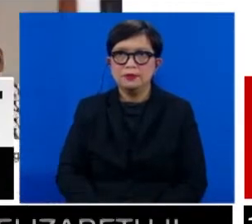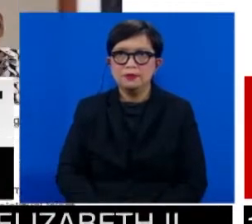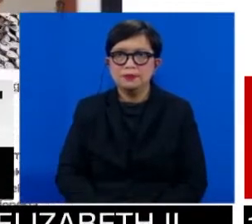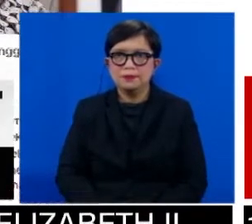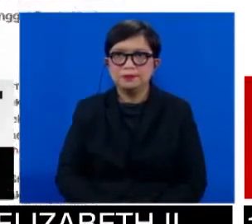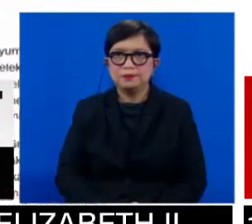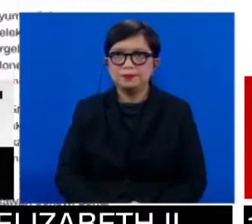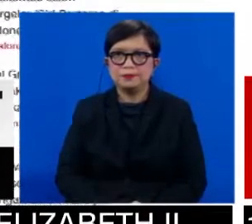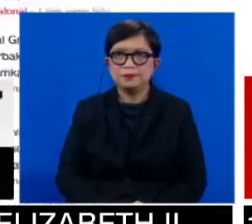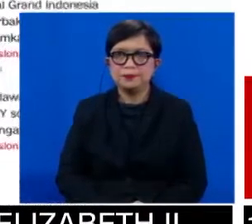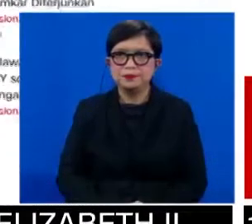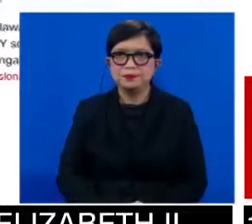Kyuhyun banyak banget